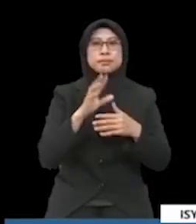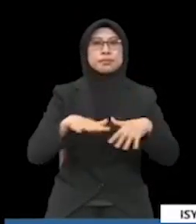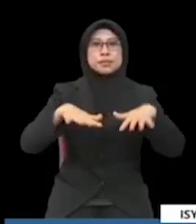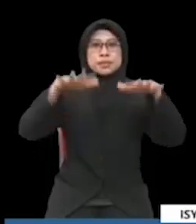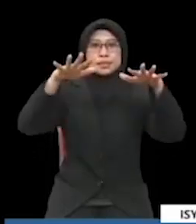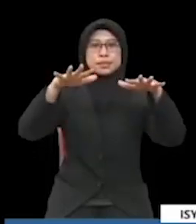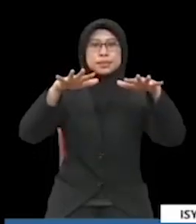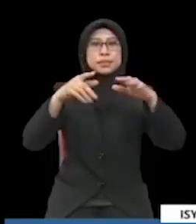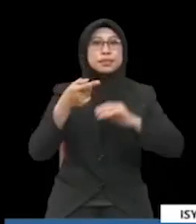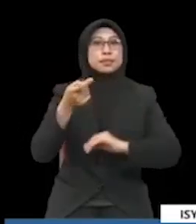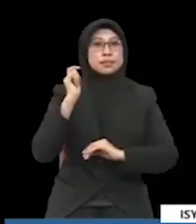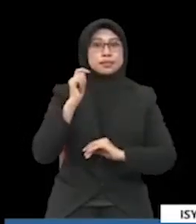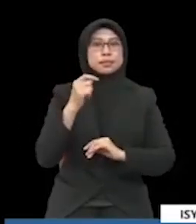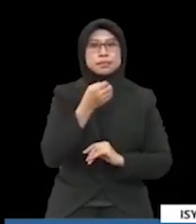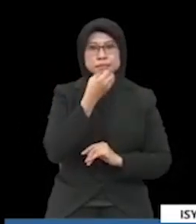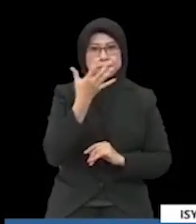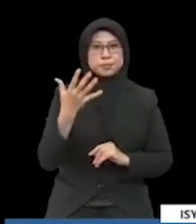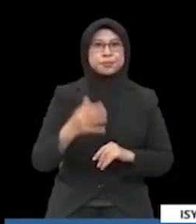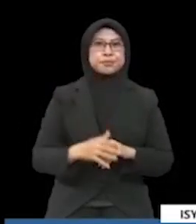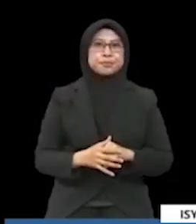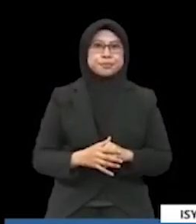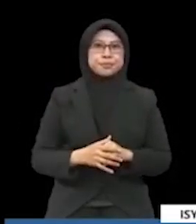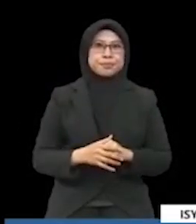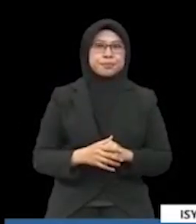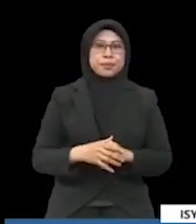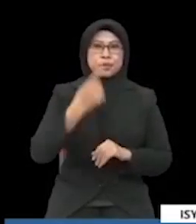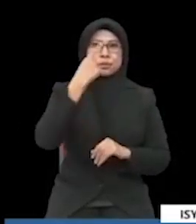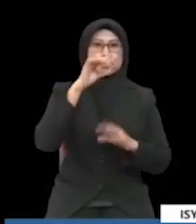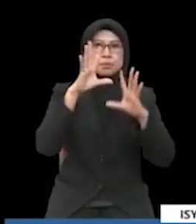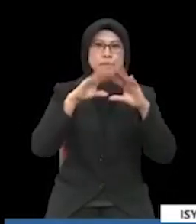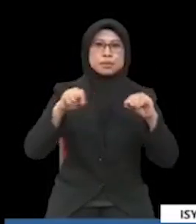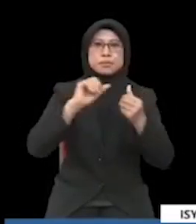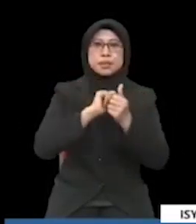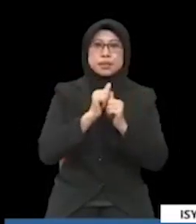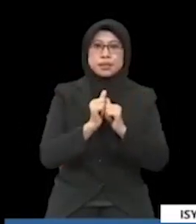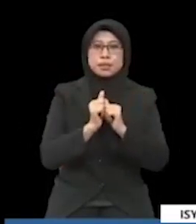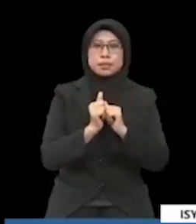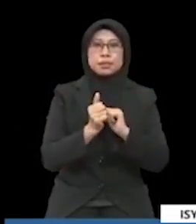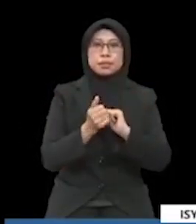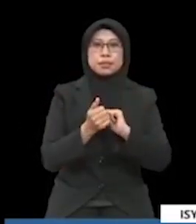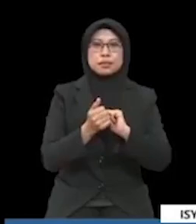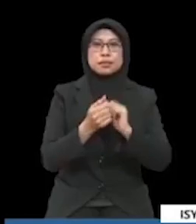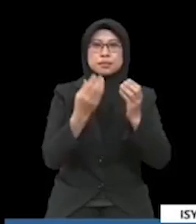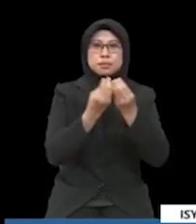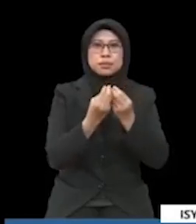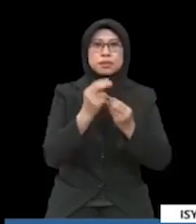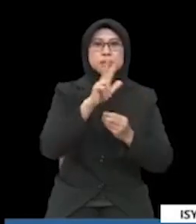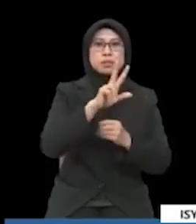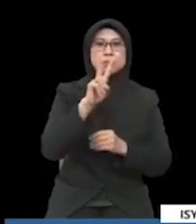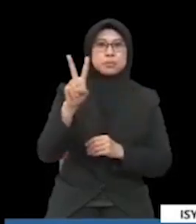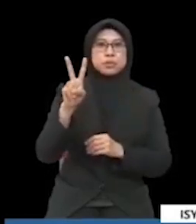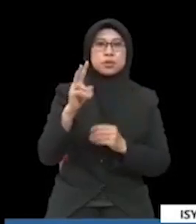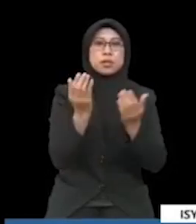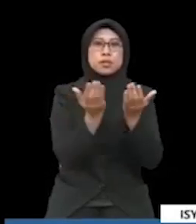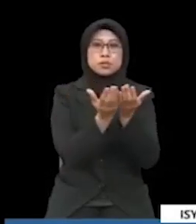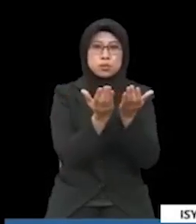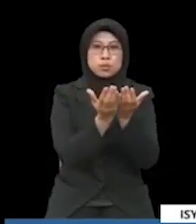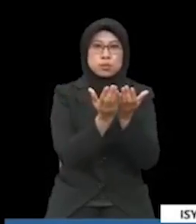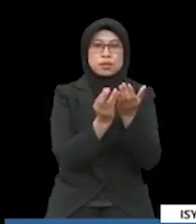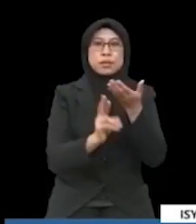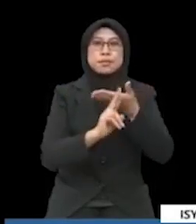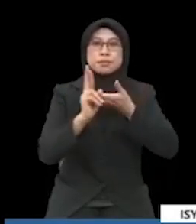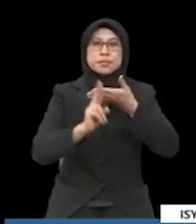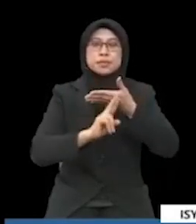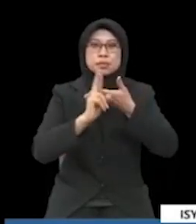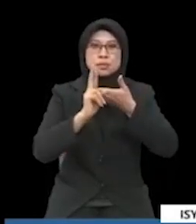Perancis banyak yang telah saya hanya tekan tadi pagi mengatasi masalah tersebut sejumlah 32 BOS sekolah